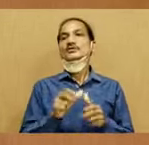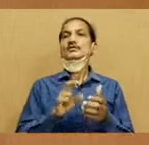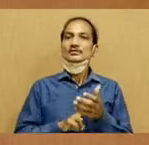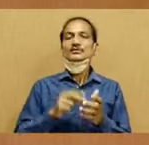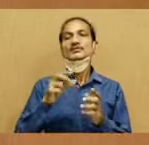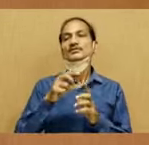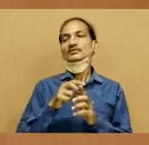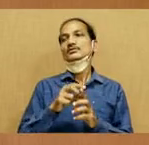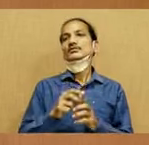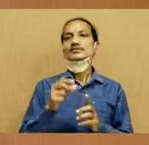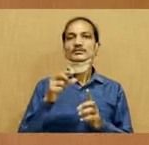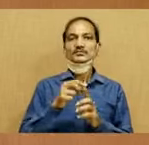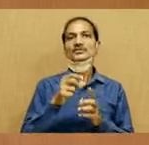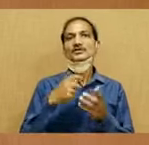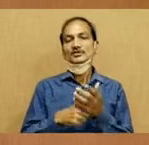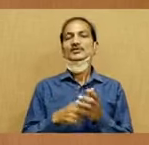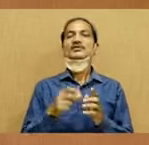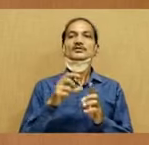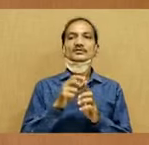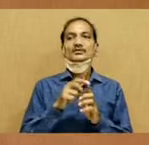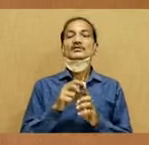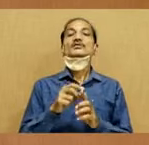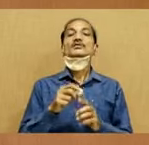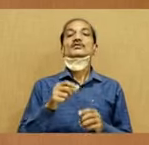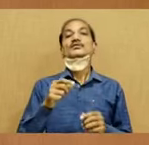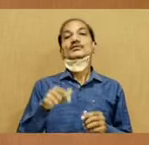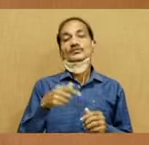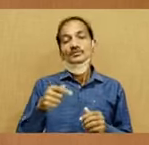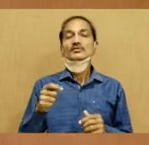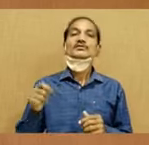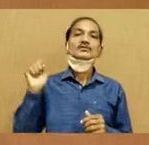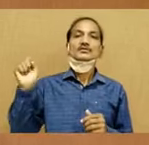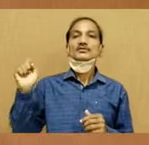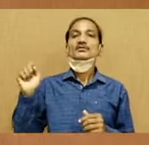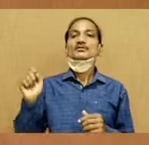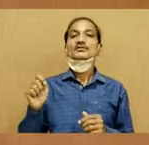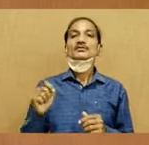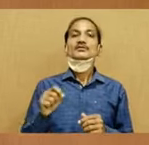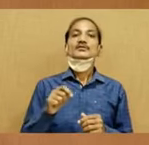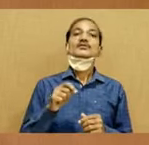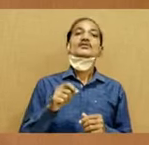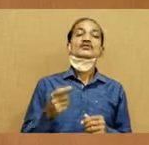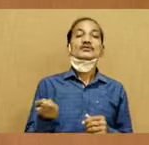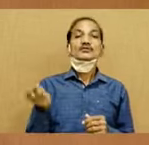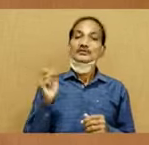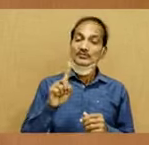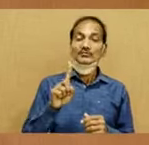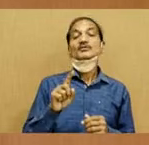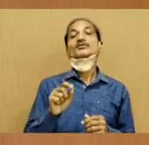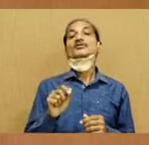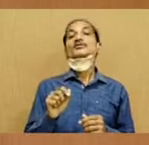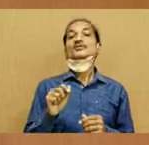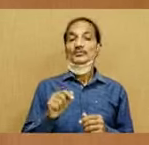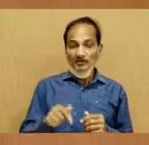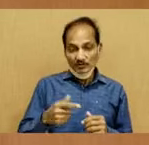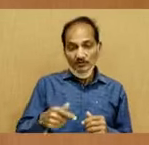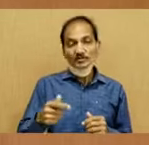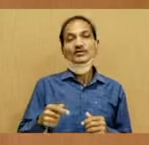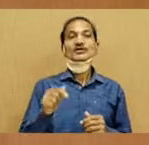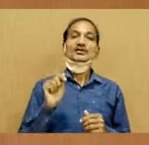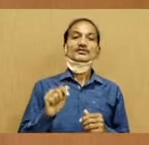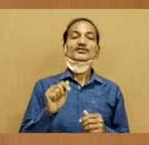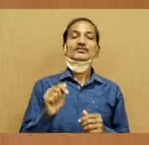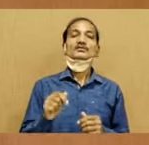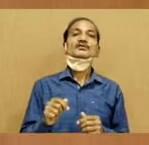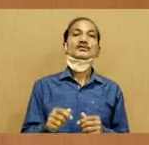करूँ सबुदिन परी आज उपस्थित अच्छा सरकार प्रमुख मुखपात्र